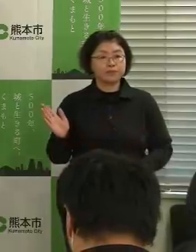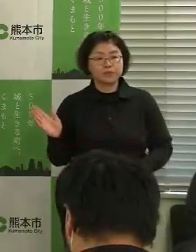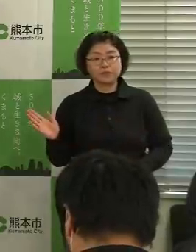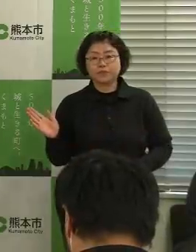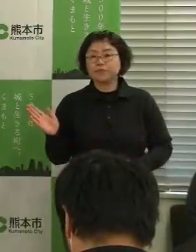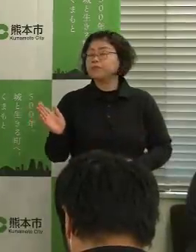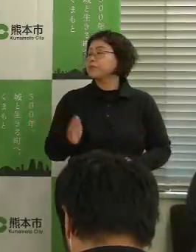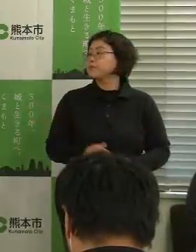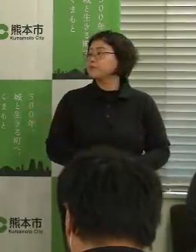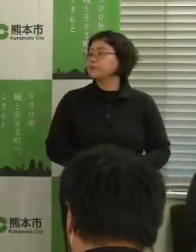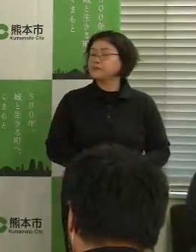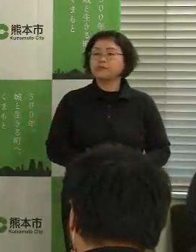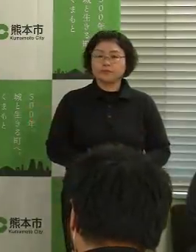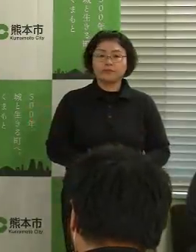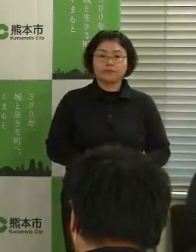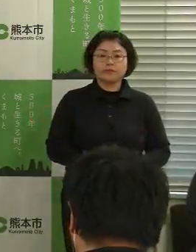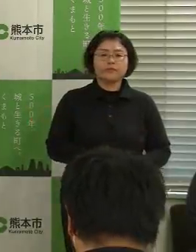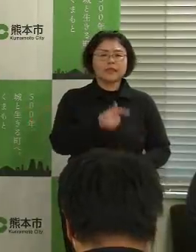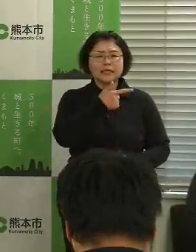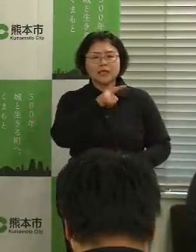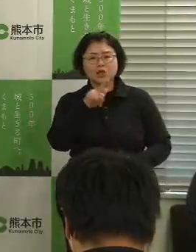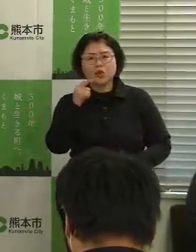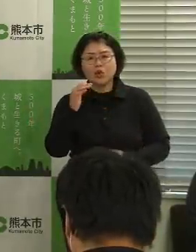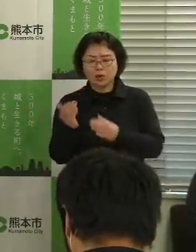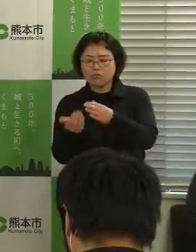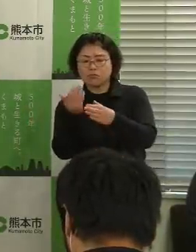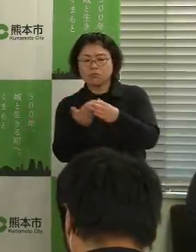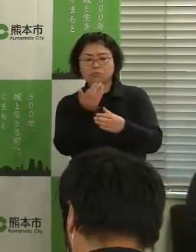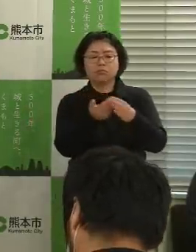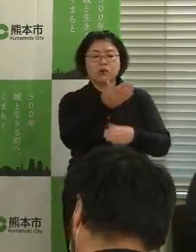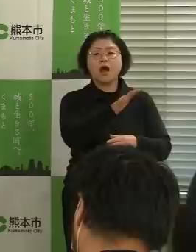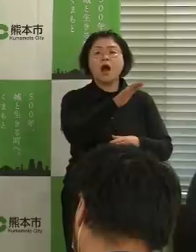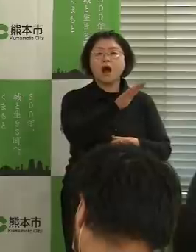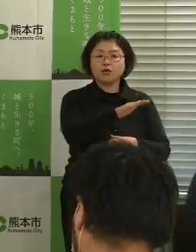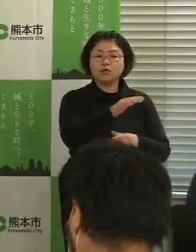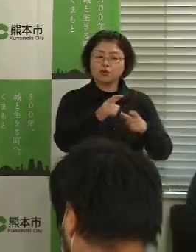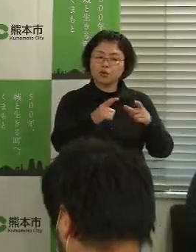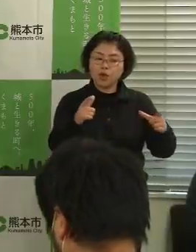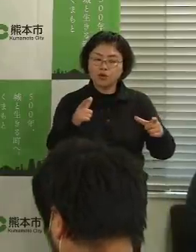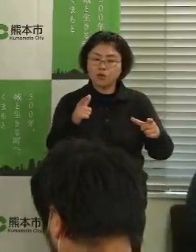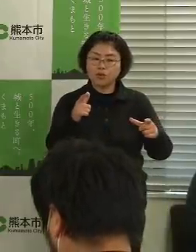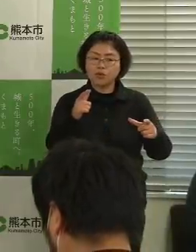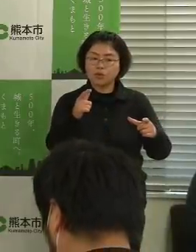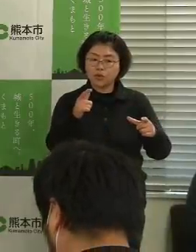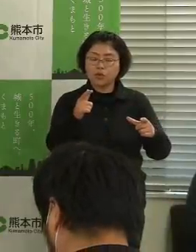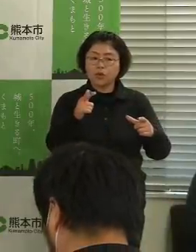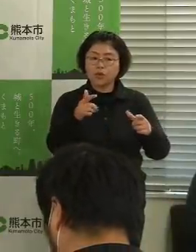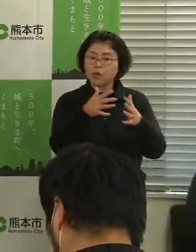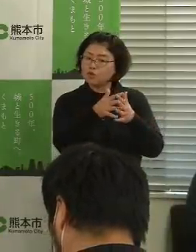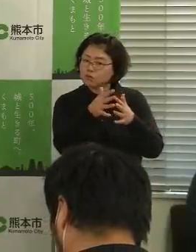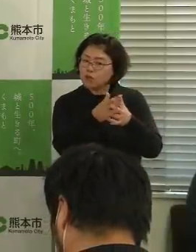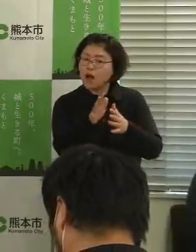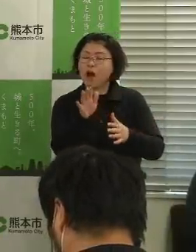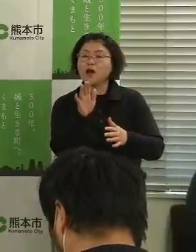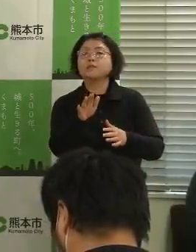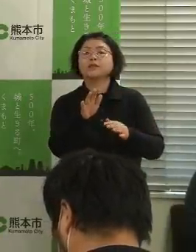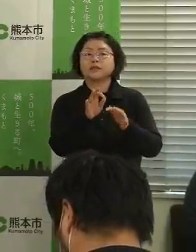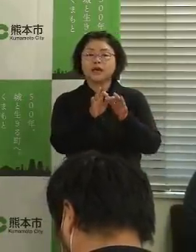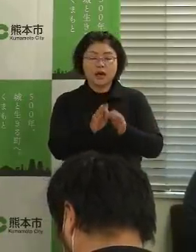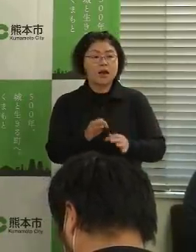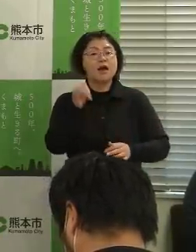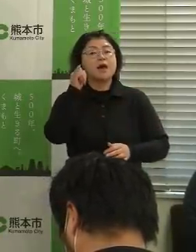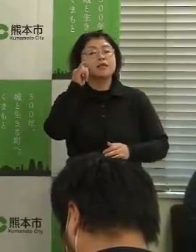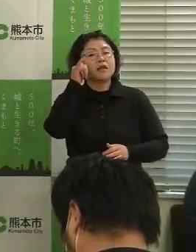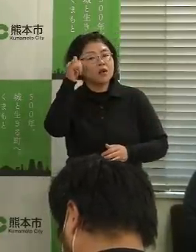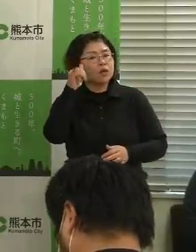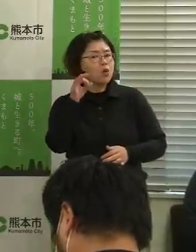非常にこうした事案がですね、増えてくるということが予想されておりますので、電話でお金